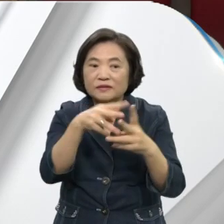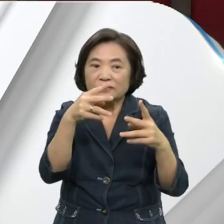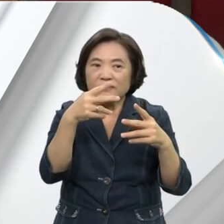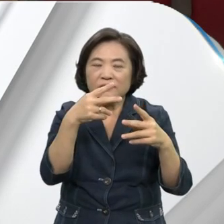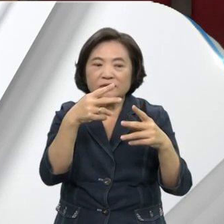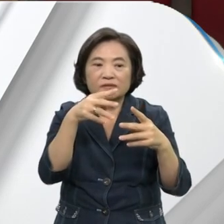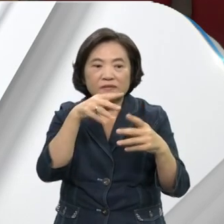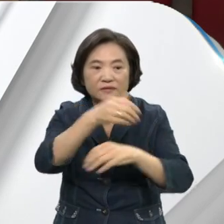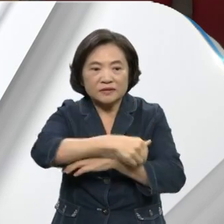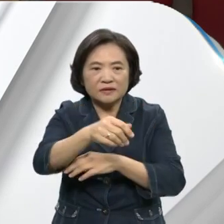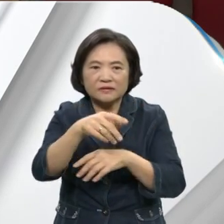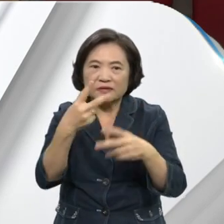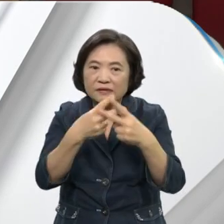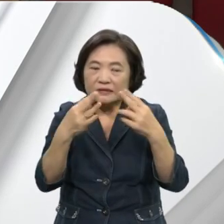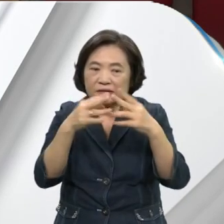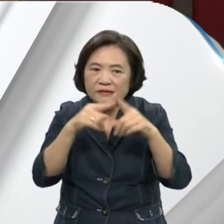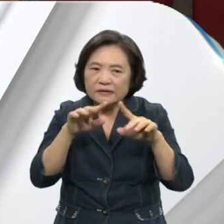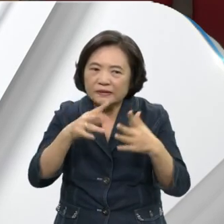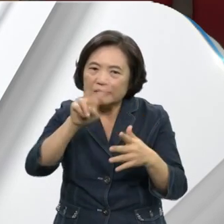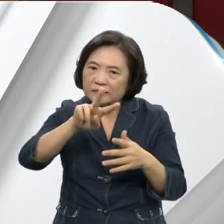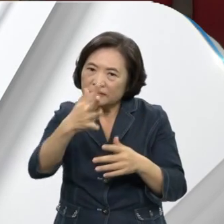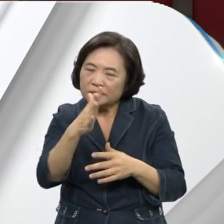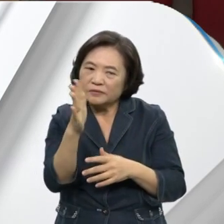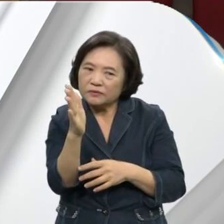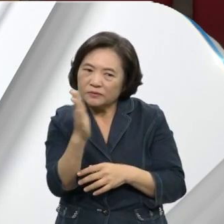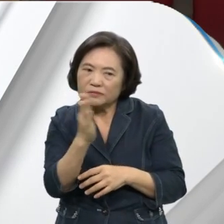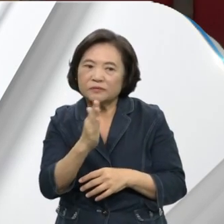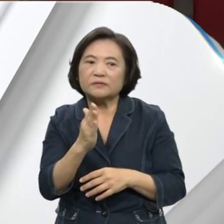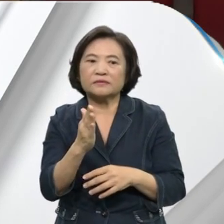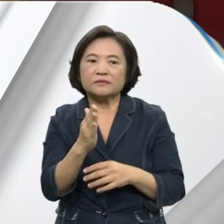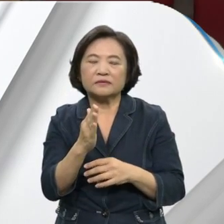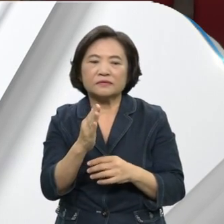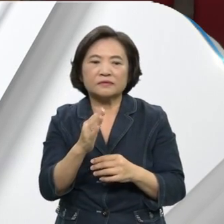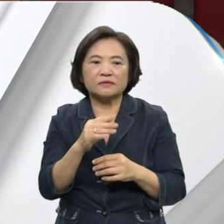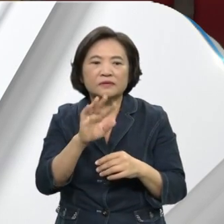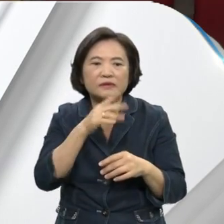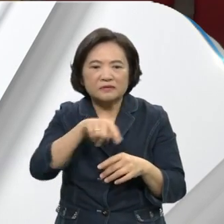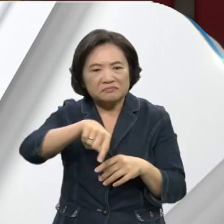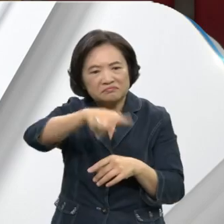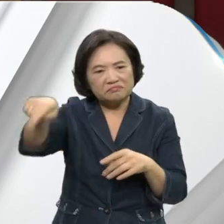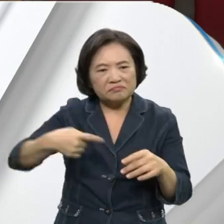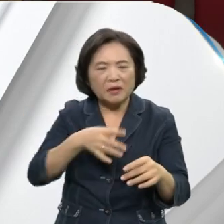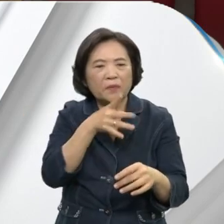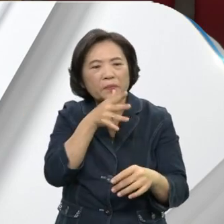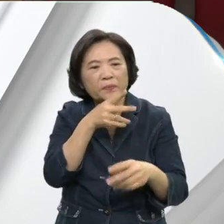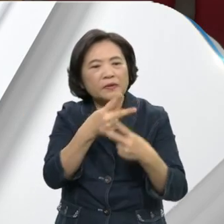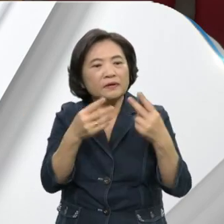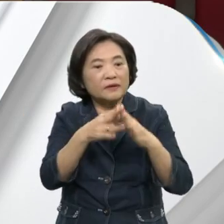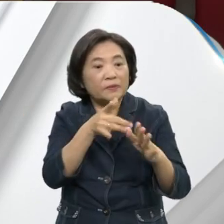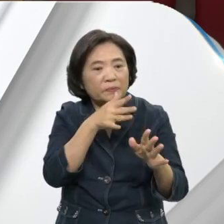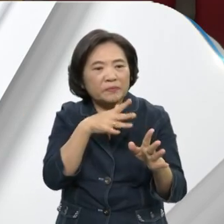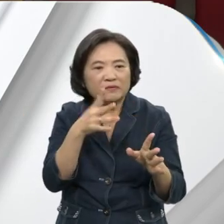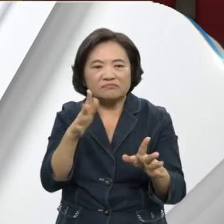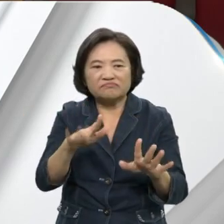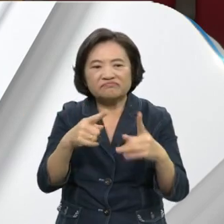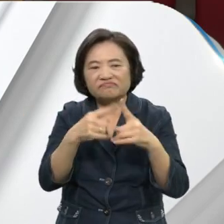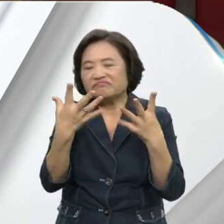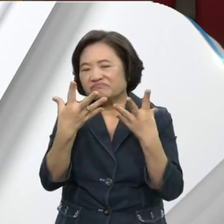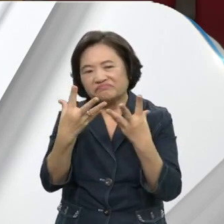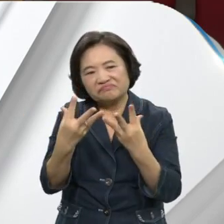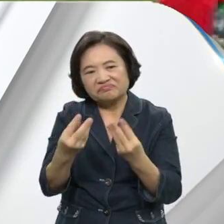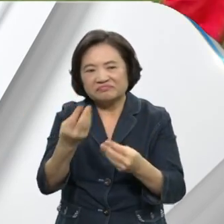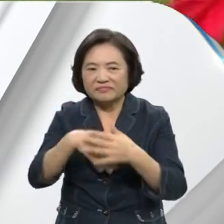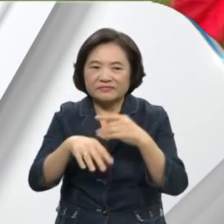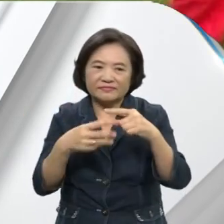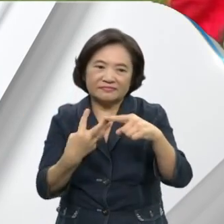大约还有2500人左右哈。不过呢，就一下还没讲客家话哈，差不多